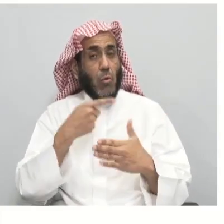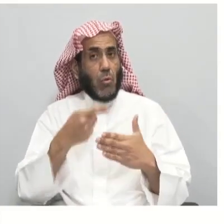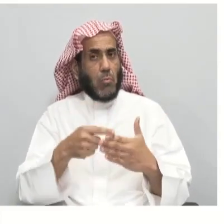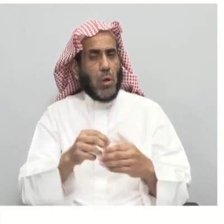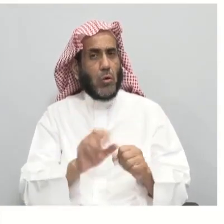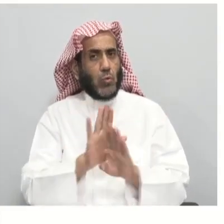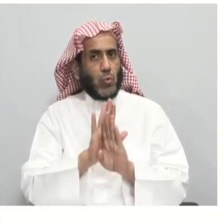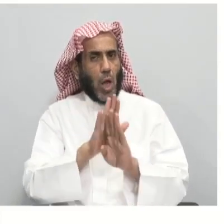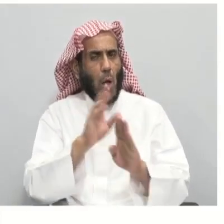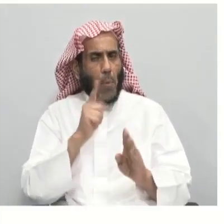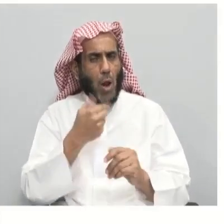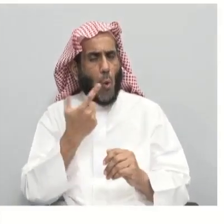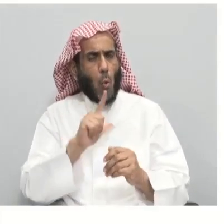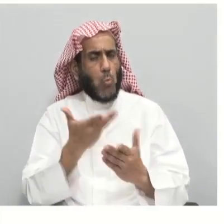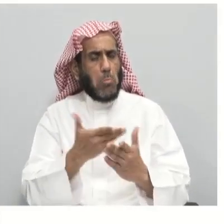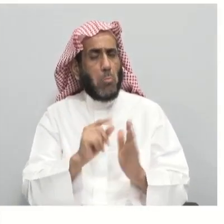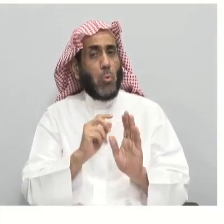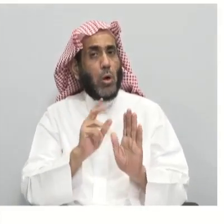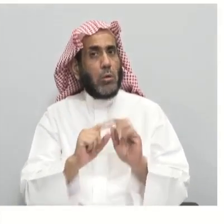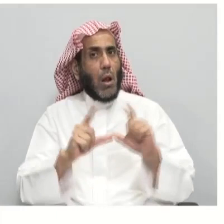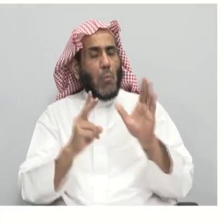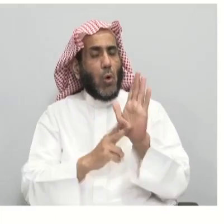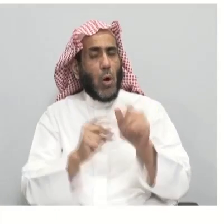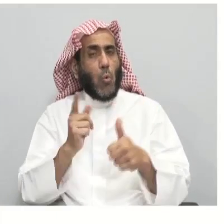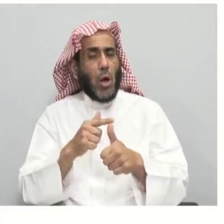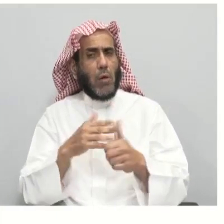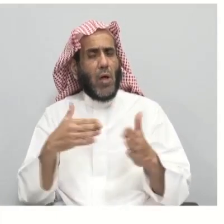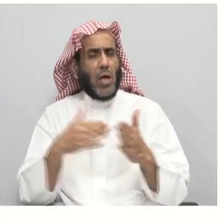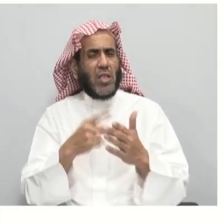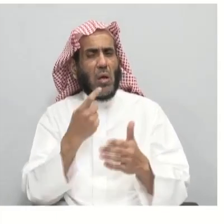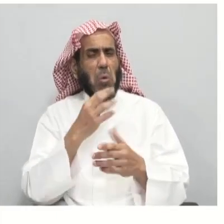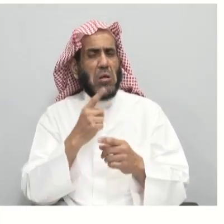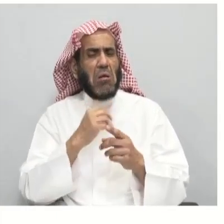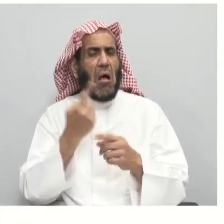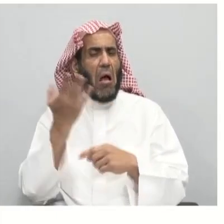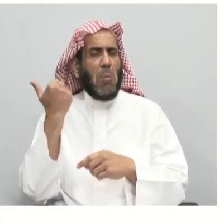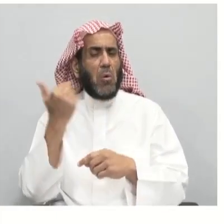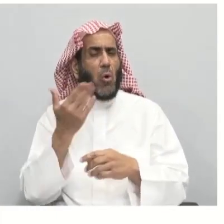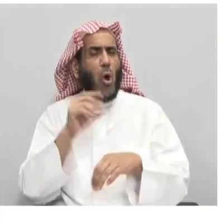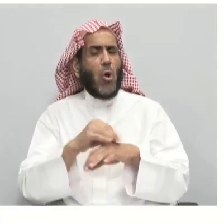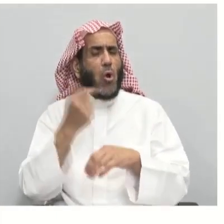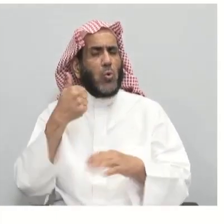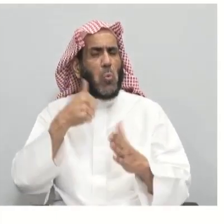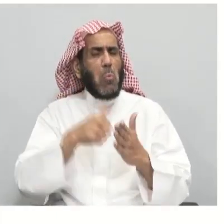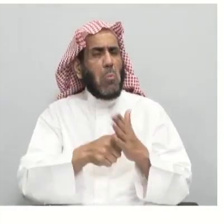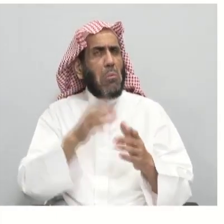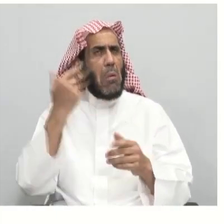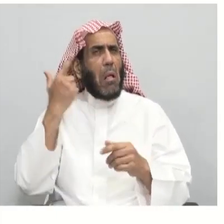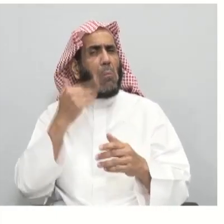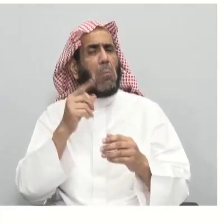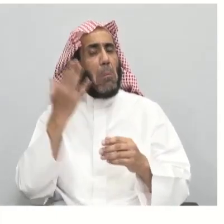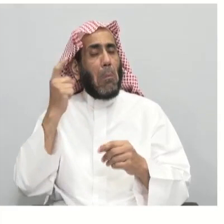ندعم ما نقول بادله مقنعه واحد فحتى 100 عام مضت كان الناس اميين مقتنعين